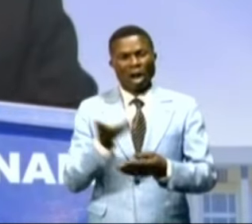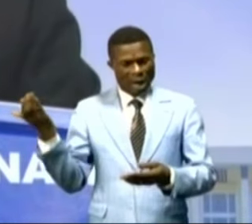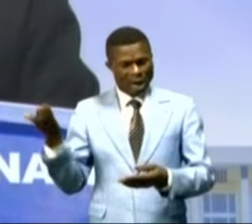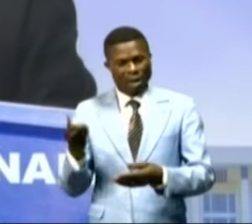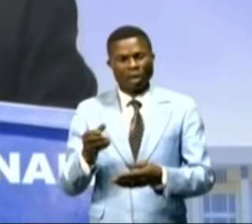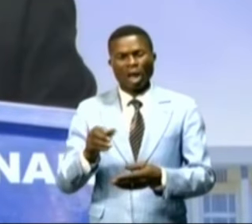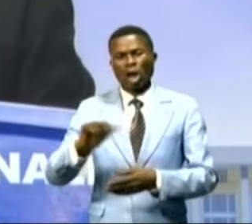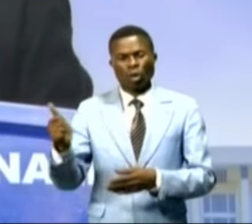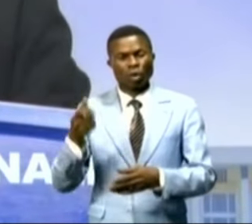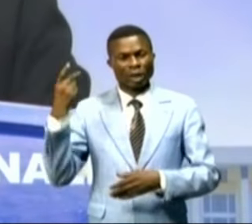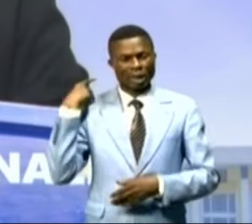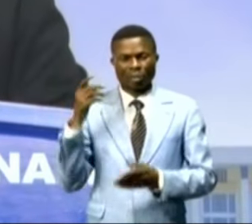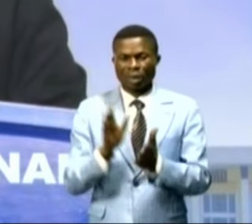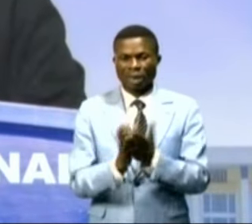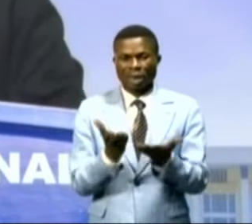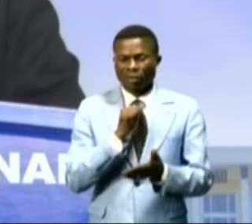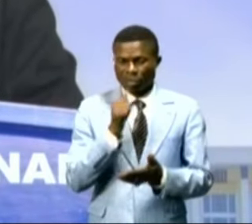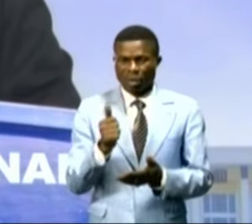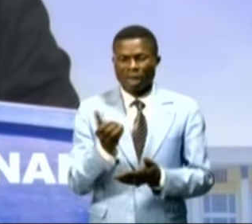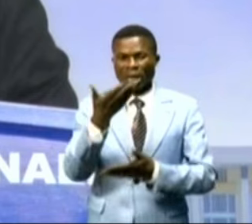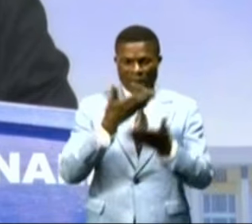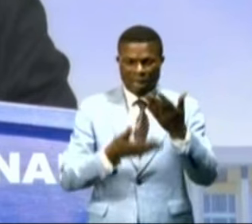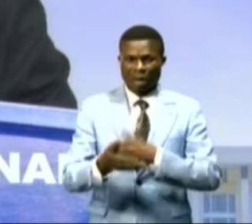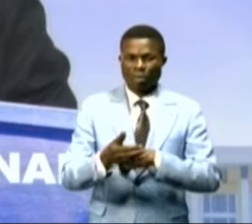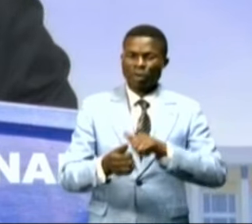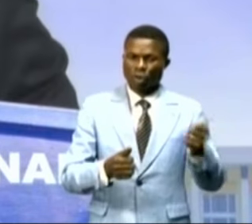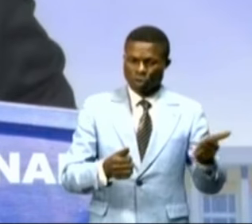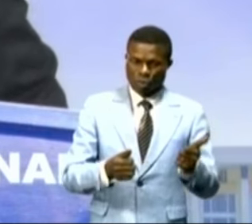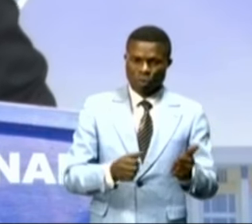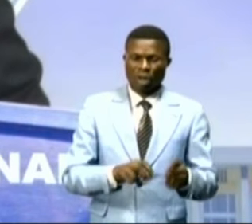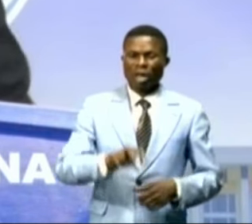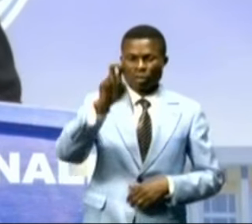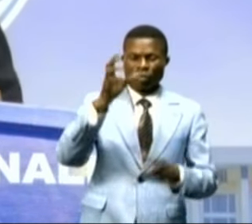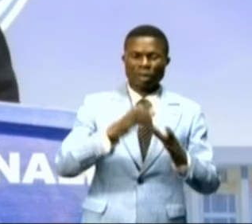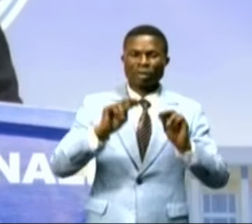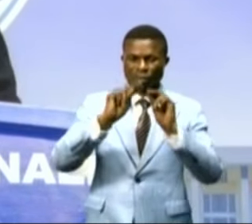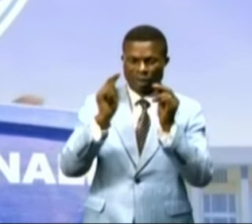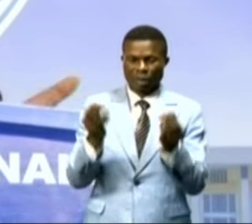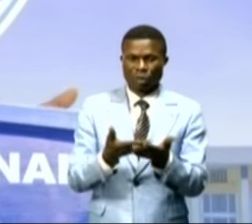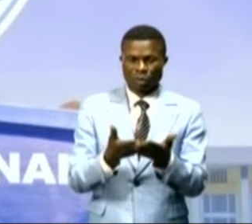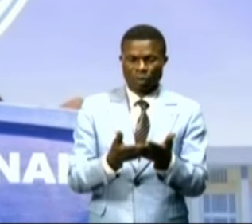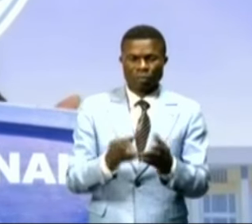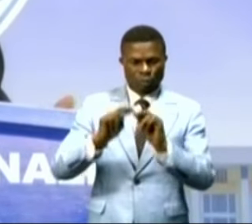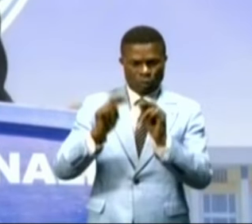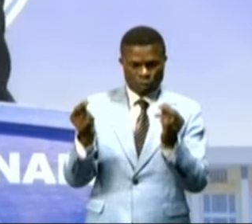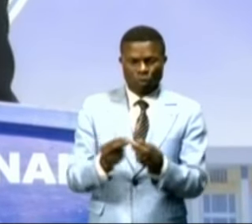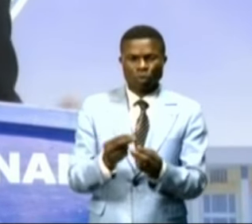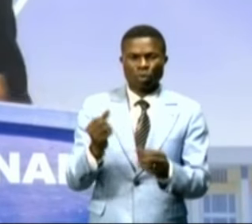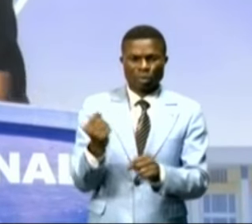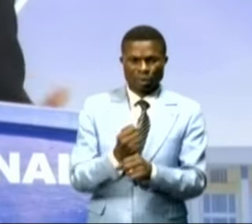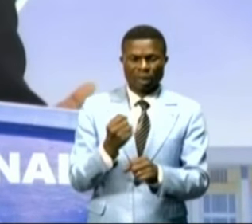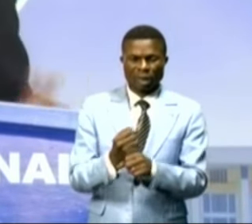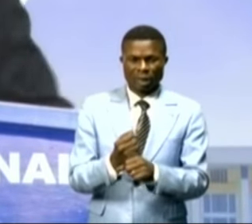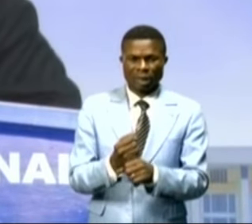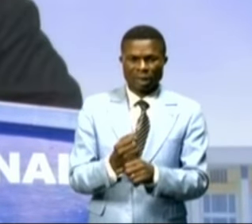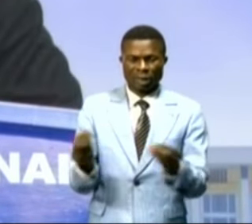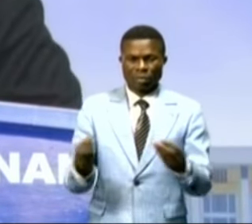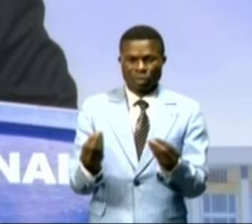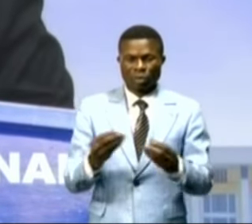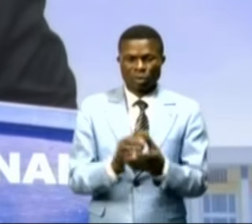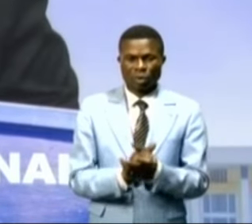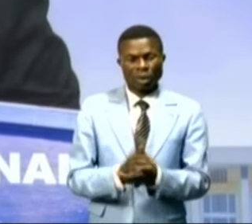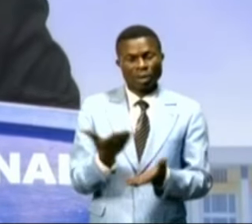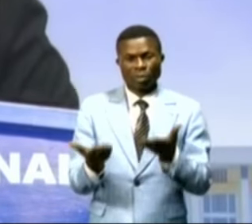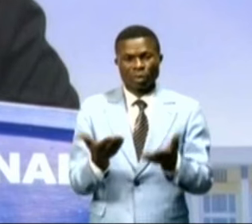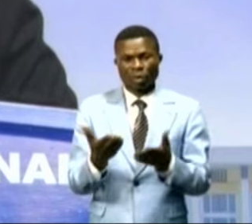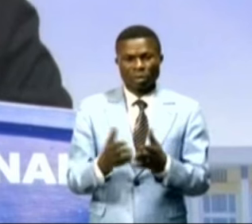qui n'avaient pas obtenu de visa pour remplacer le nouveau président qui voyageait avec la délégation et ses services. Ce qui fait peut-être